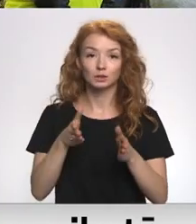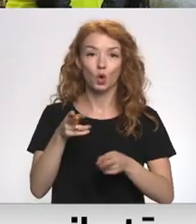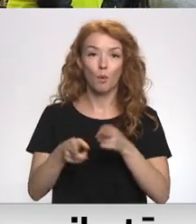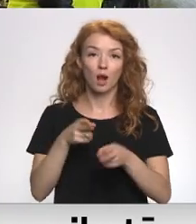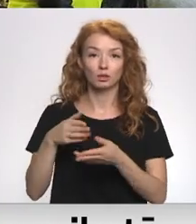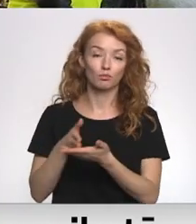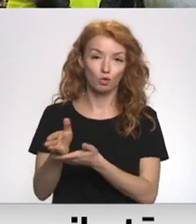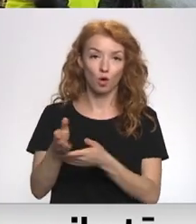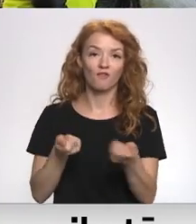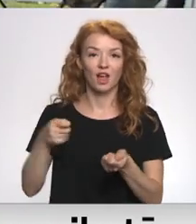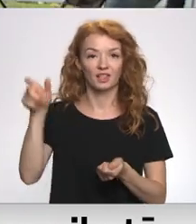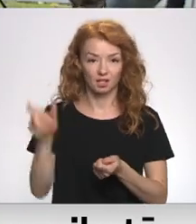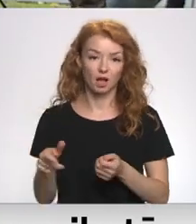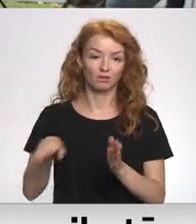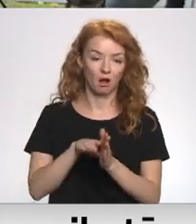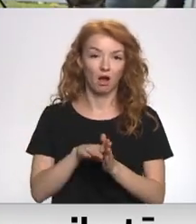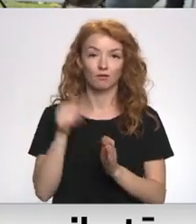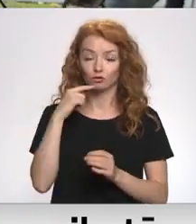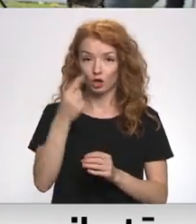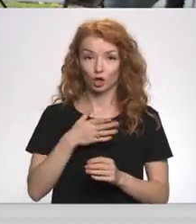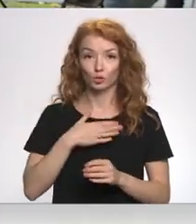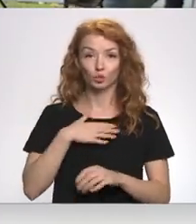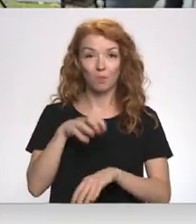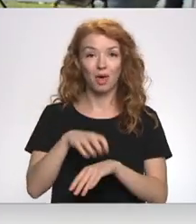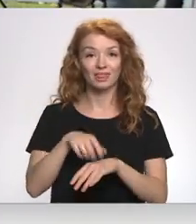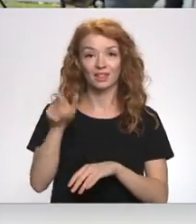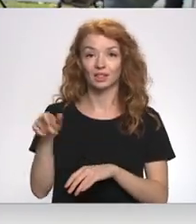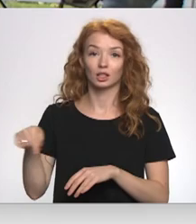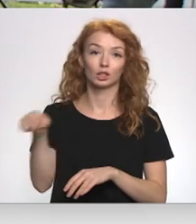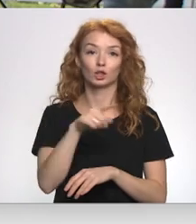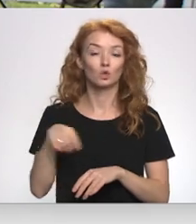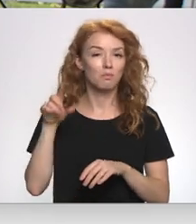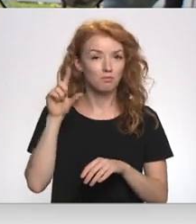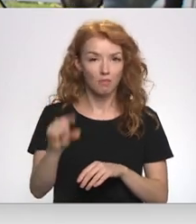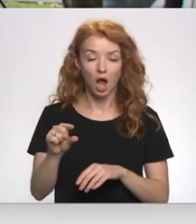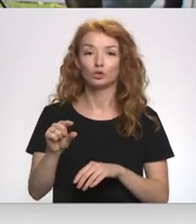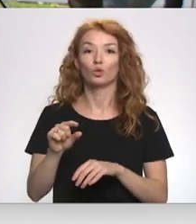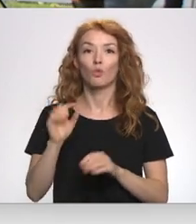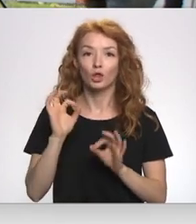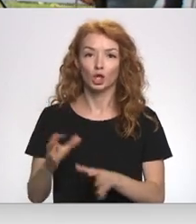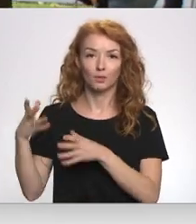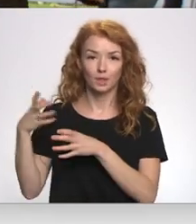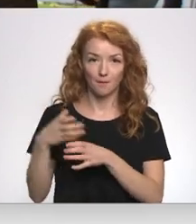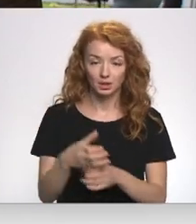vadītājs Pēteris Tomiņš. Mūsu mediķu ir maz un kļūst aizvienam